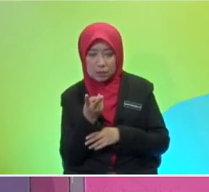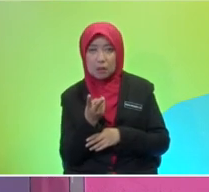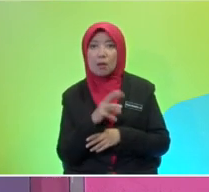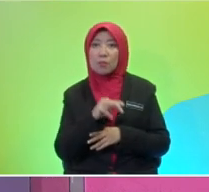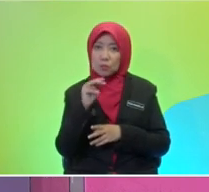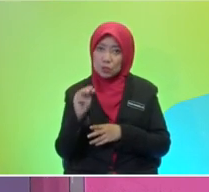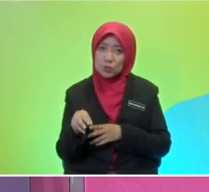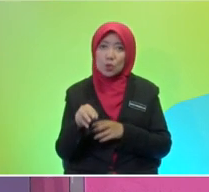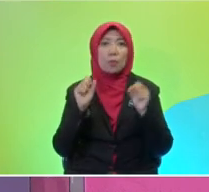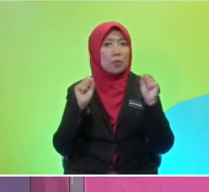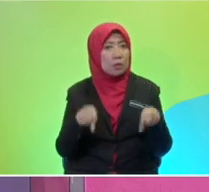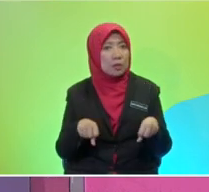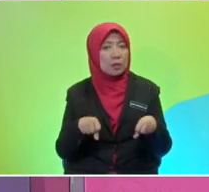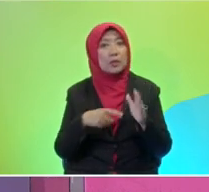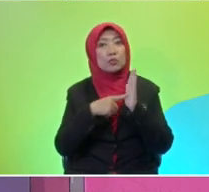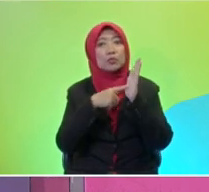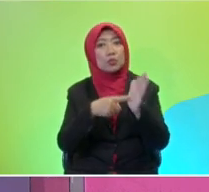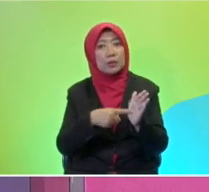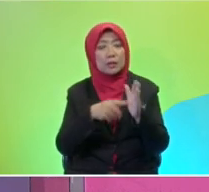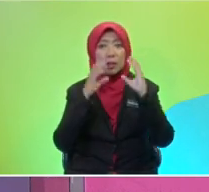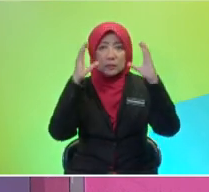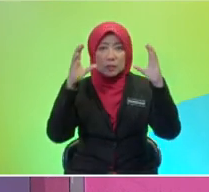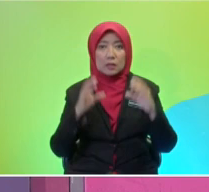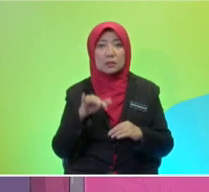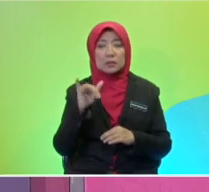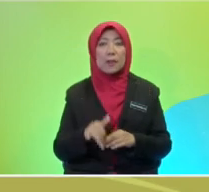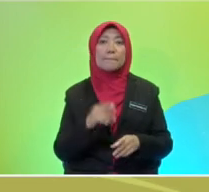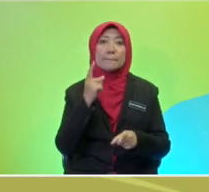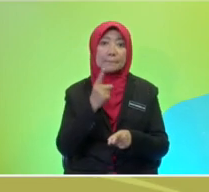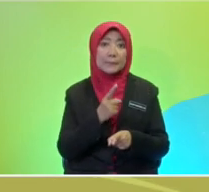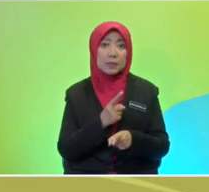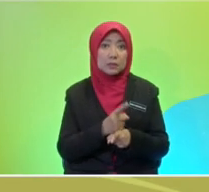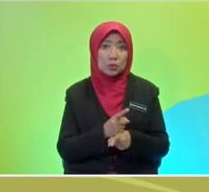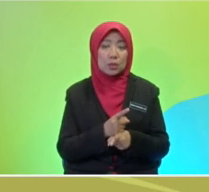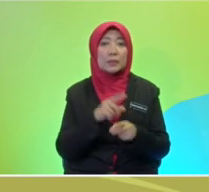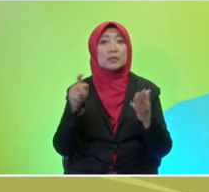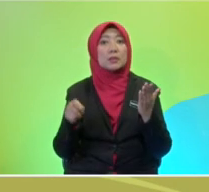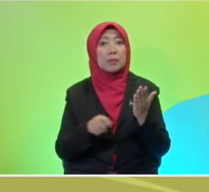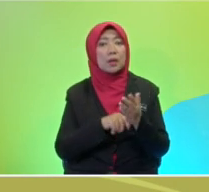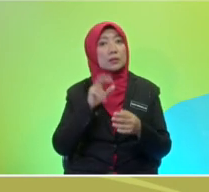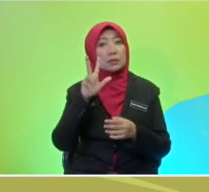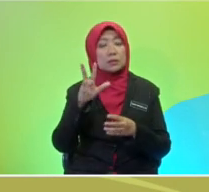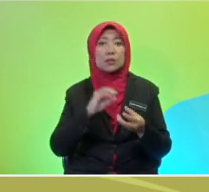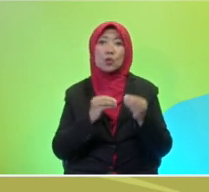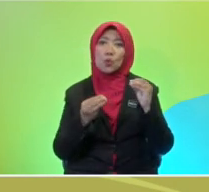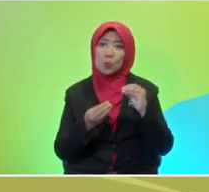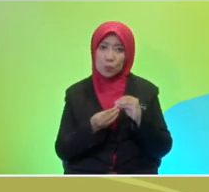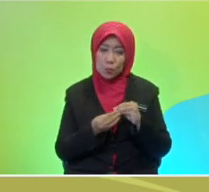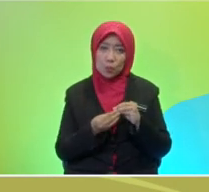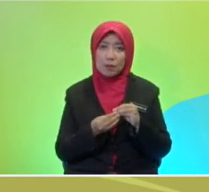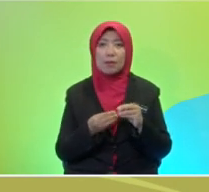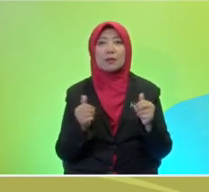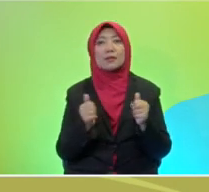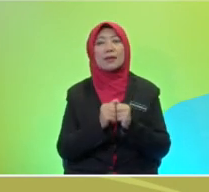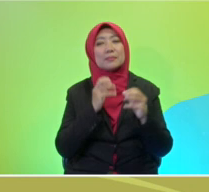tersebut dia boleh menunjukkan cara yang betul menambah 3 nomor berturut-turut secara